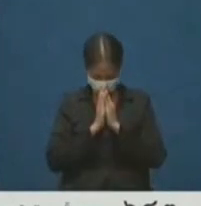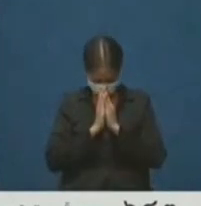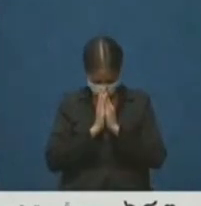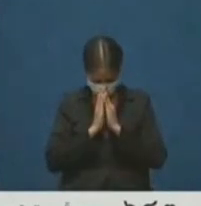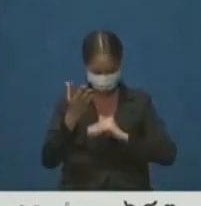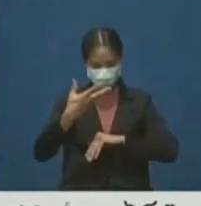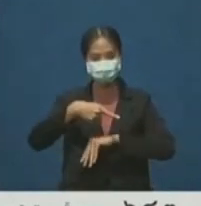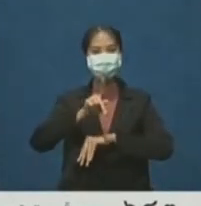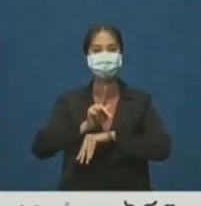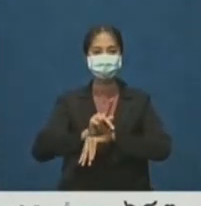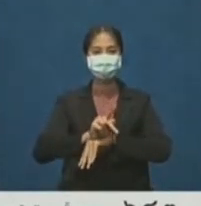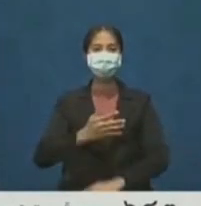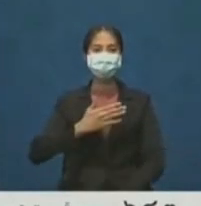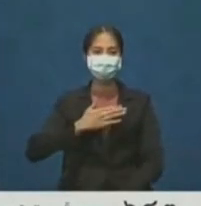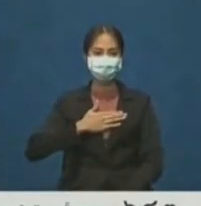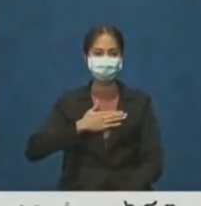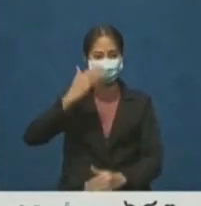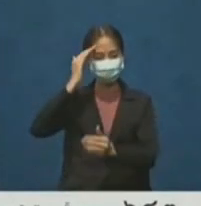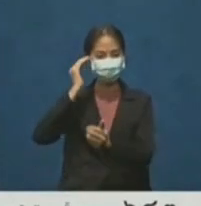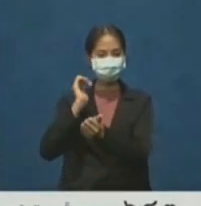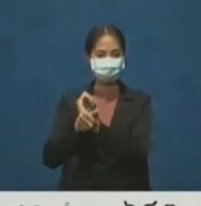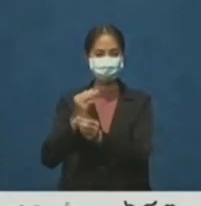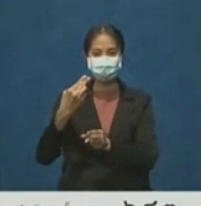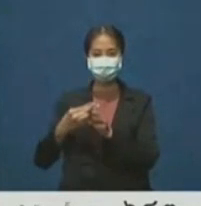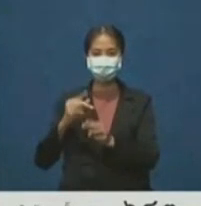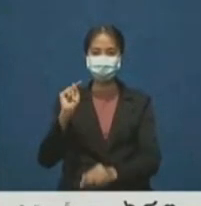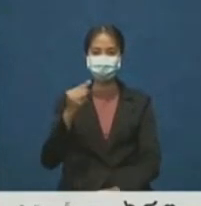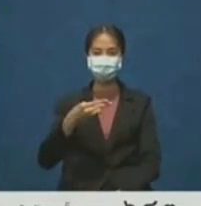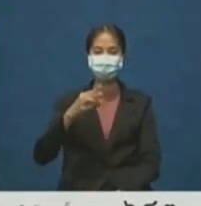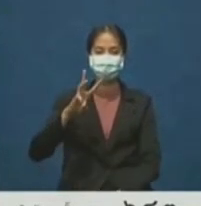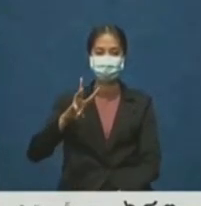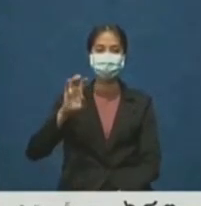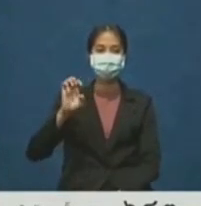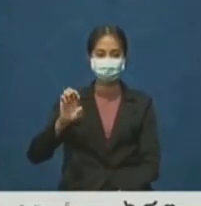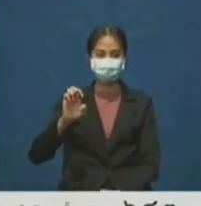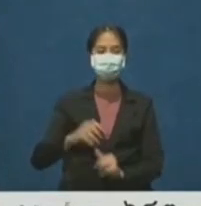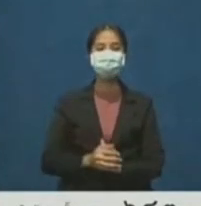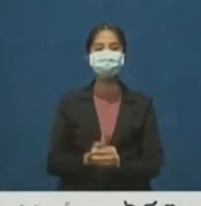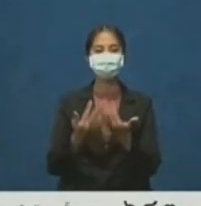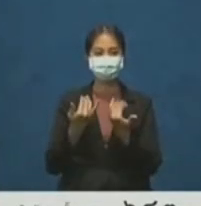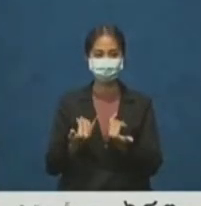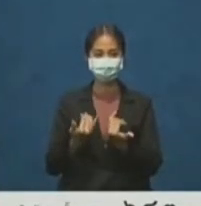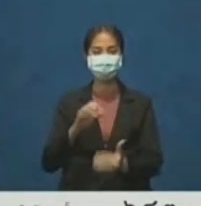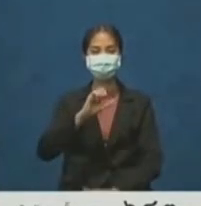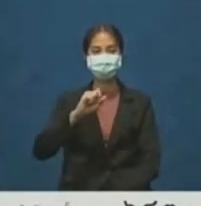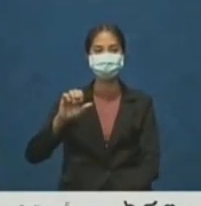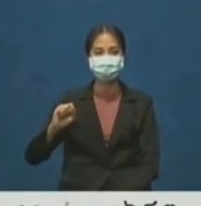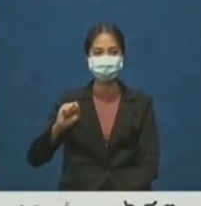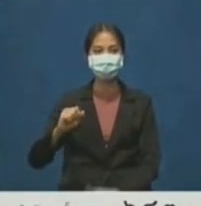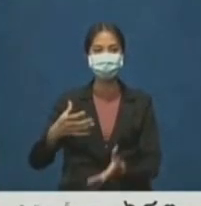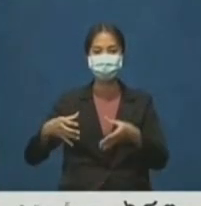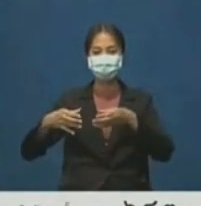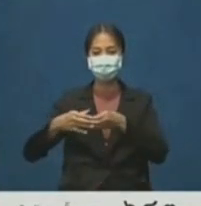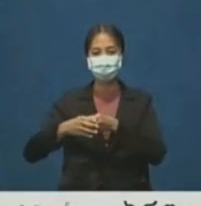กับเรียนท่านประธานที่เคารพครับผมพันธุ์ตำรวจเอกทวีสอดส่องสมาชิกสภาผู้แทนราษฎรแบบบัญชีร